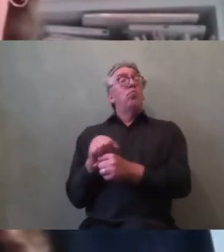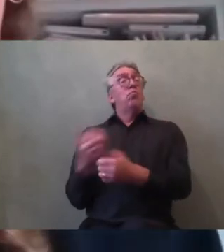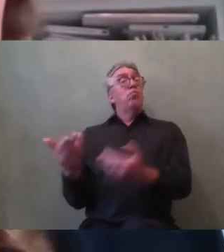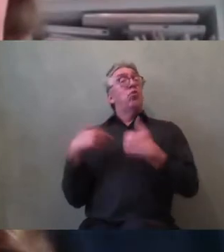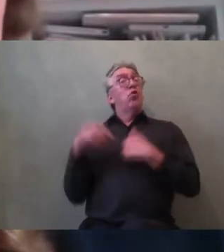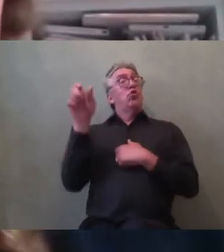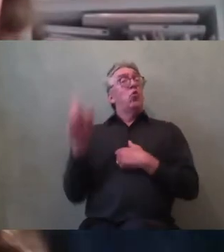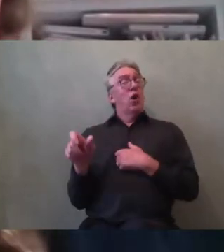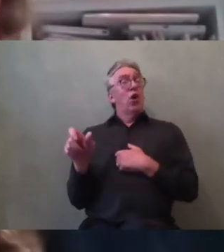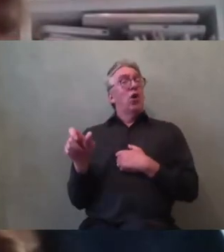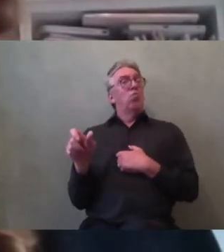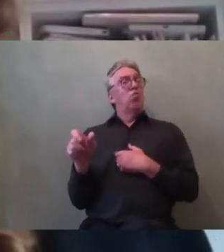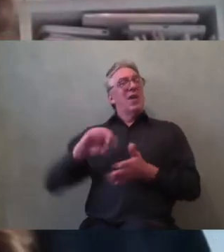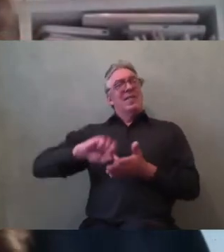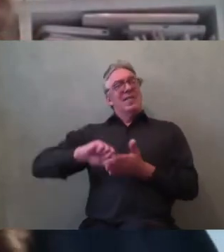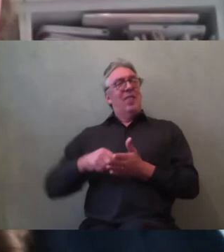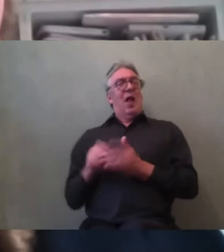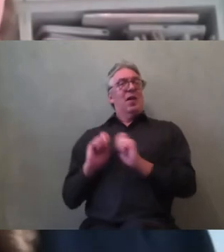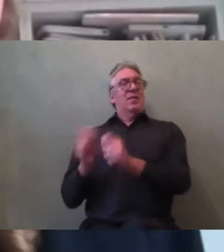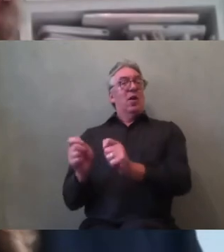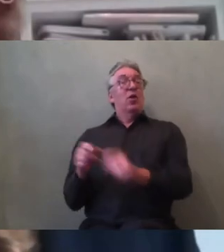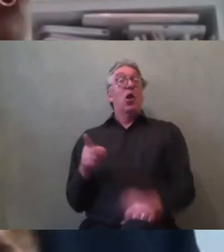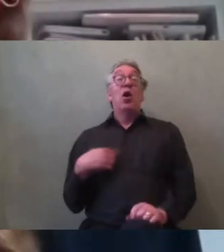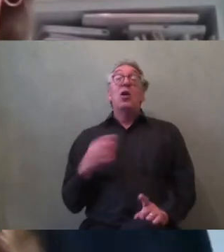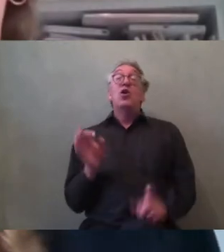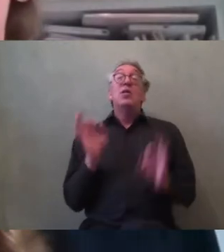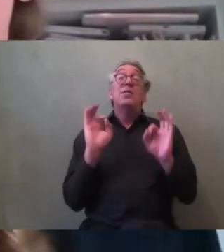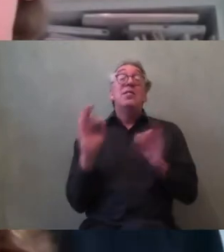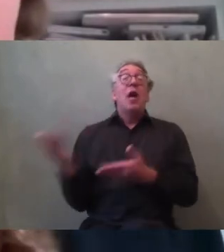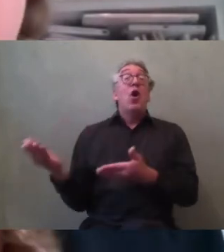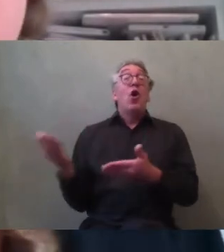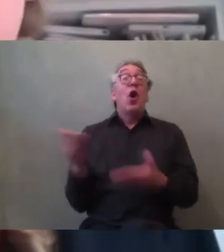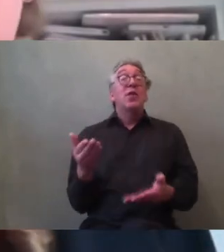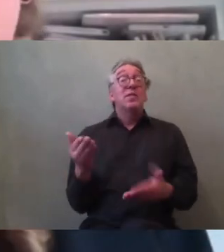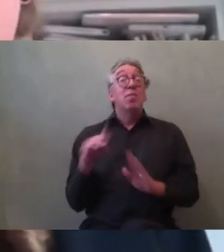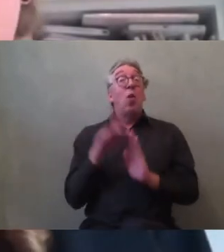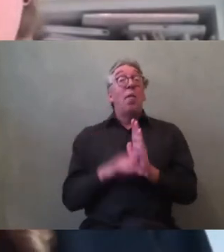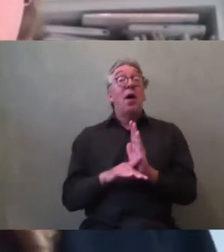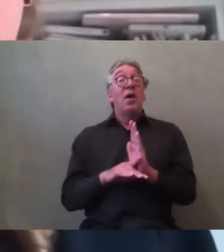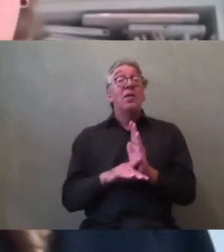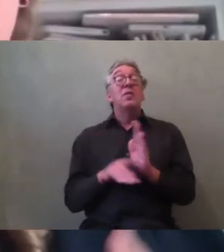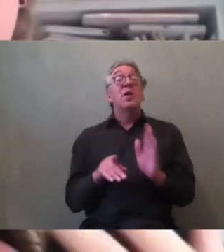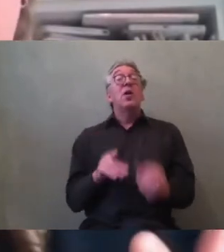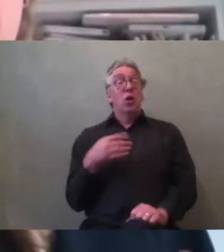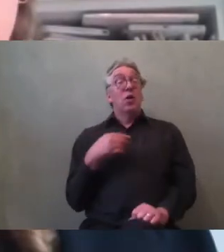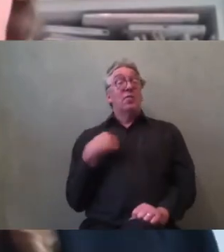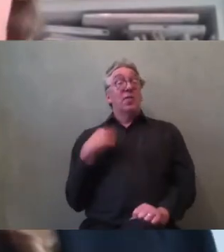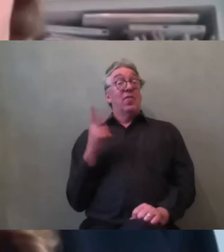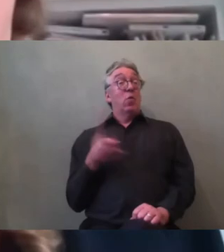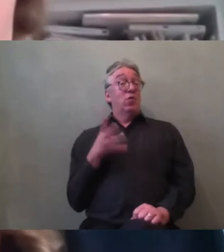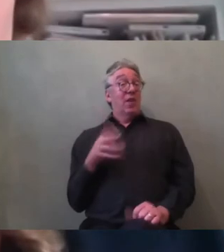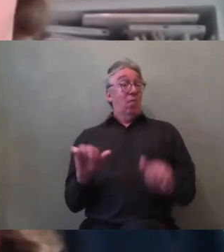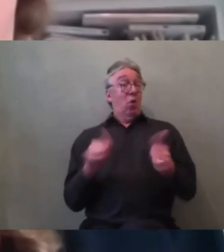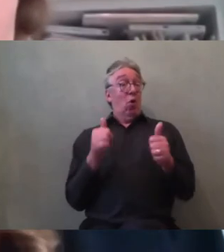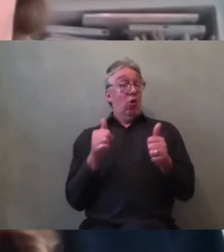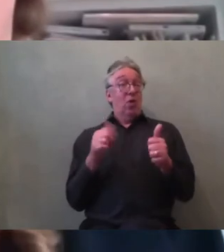Guest programma was een programma wat we in 2014 zijn gestart om het museum toegankelijk te maken voor mensen met een beperking. En we hebben ons daar in eerste instantie